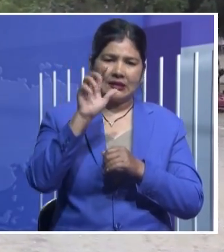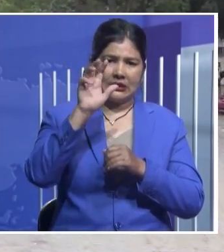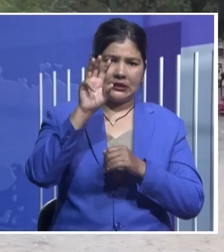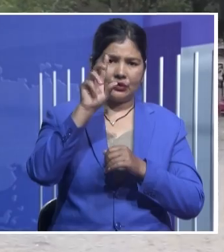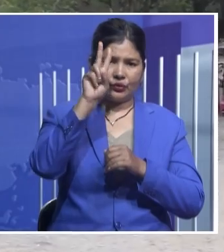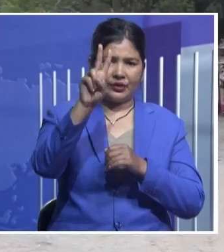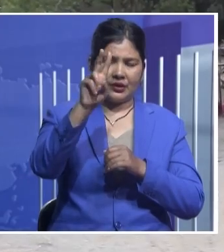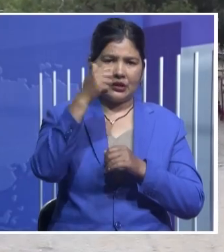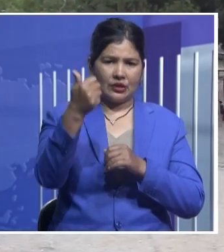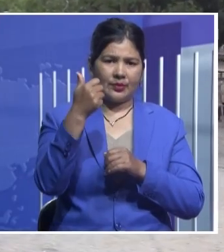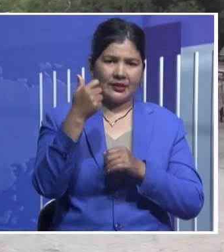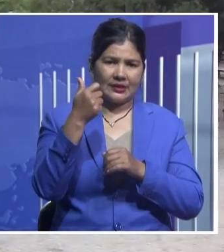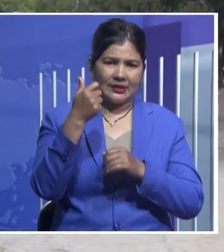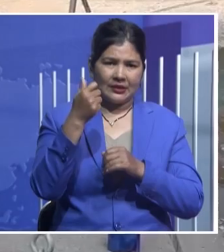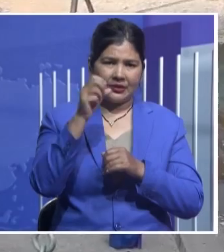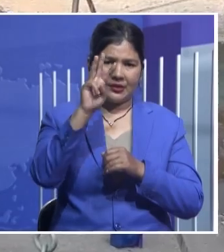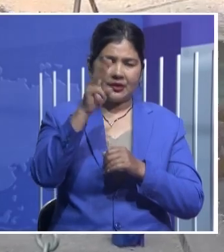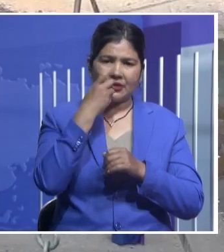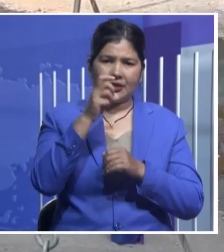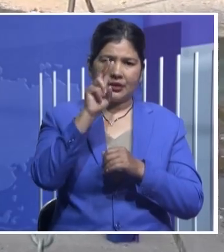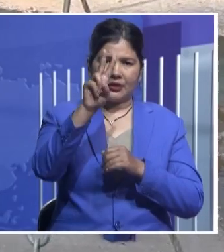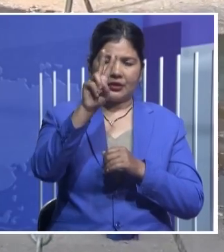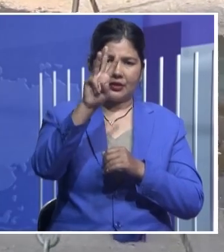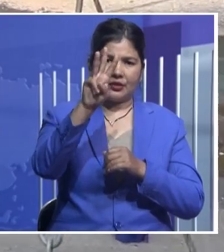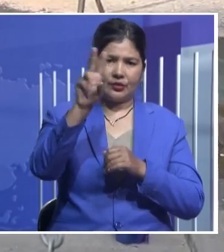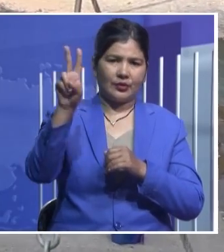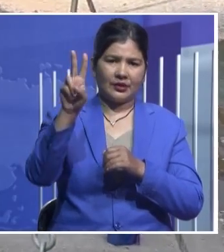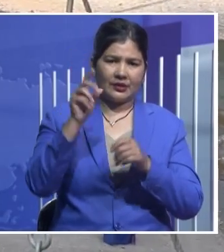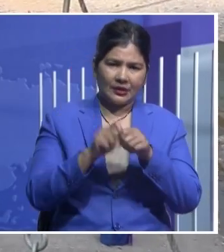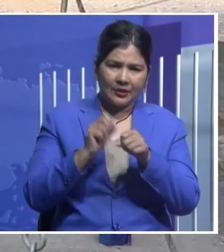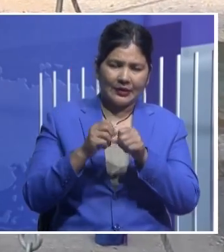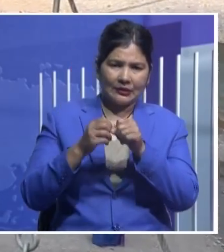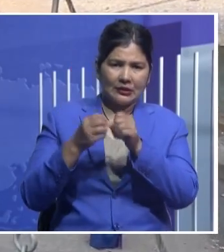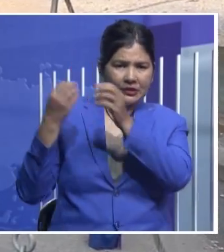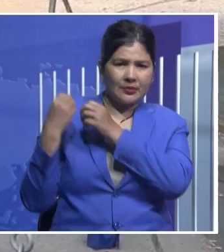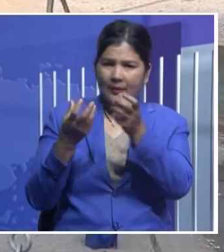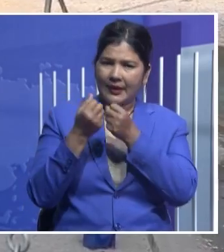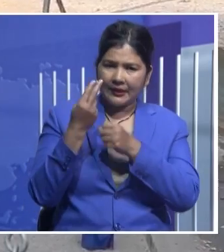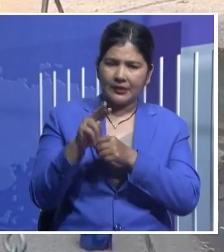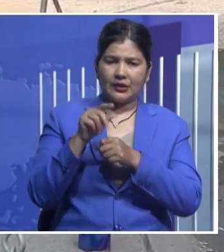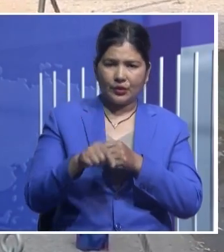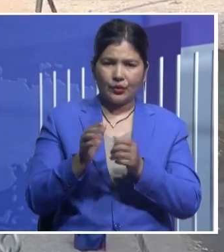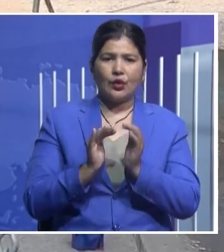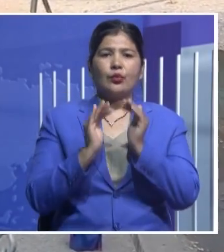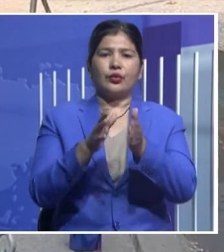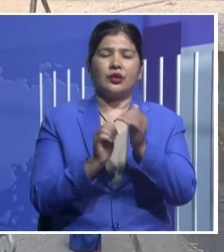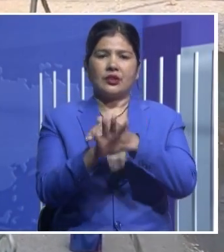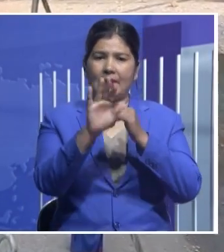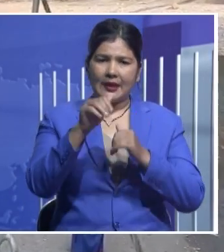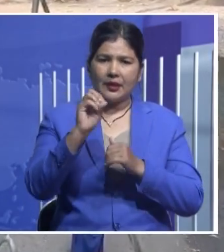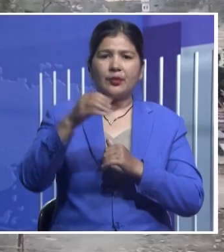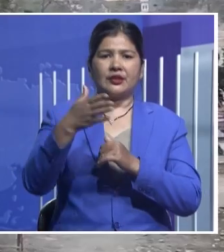9,88,26,332 लागतमा बन्न लागेको पुल नयाँ बाटो रुबिना मनाजेबीले निर्माणको जिम्मा पाएका थिए। यो पुल सञ्चालनमा